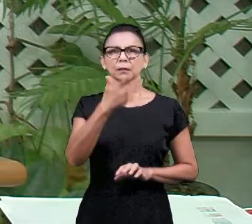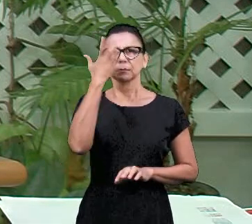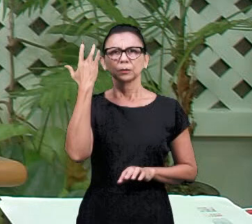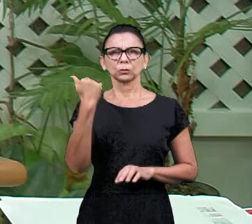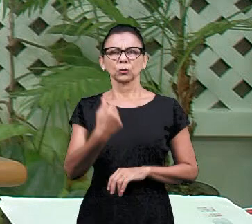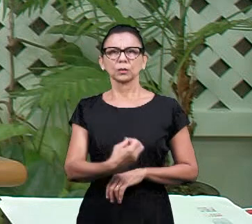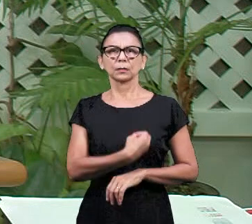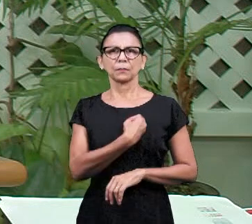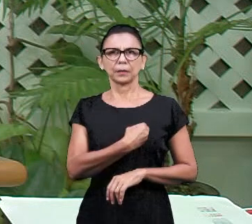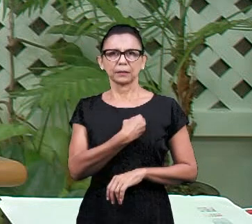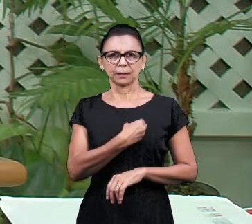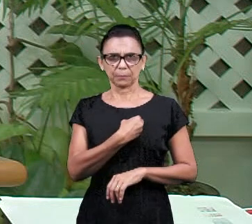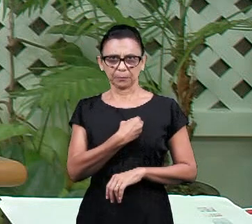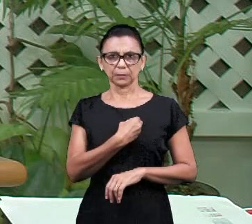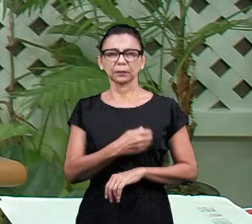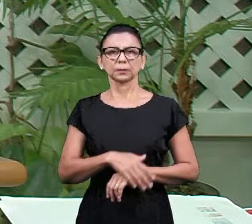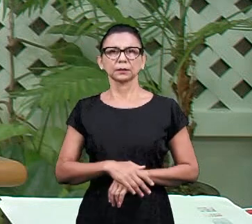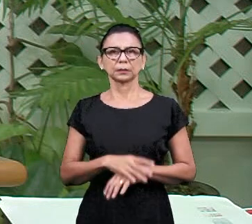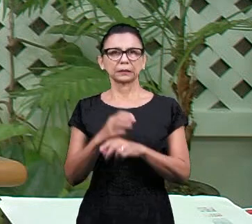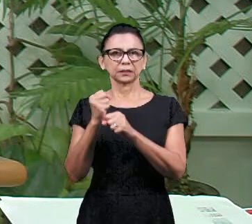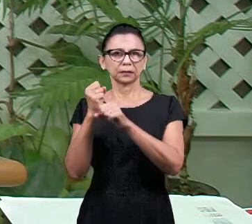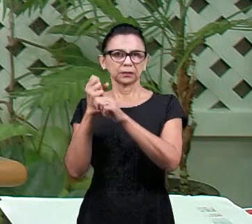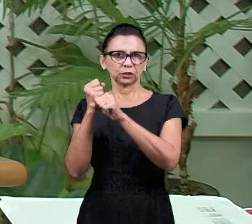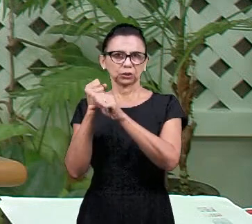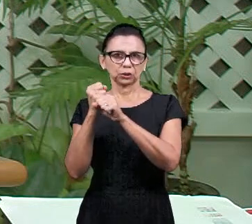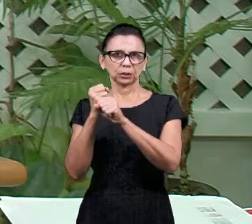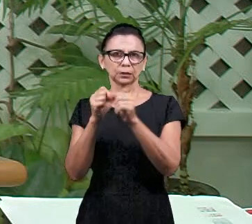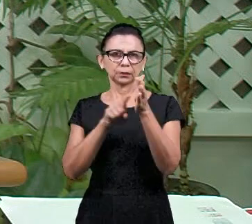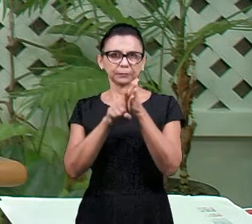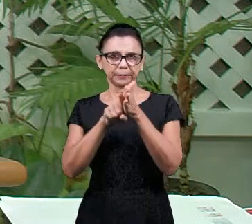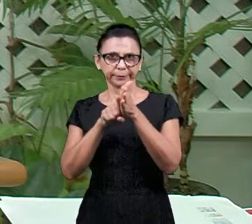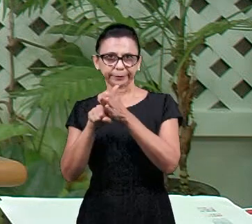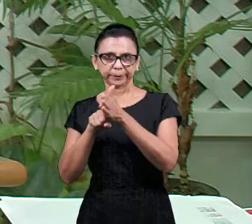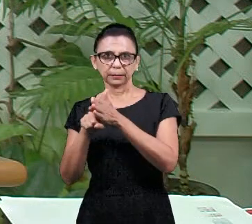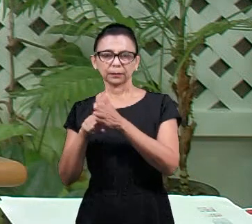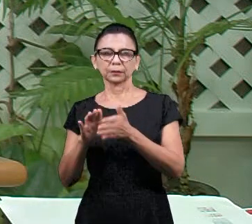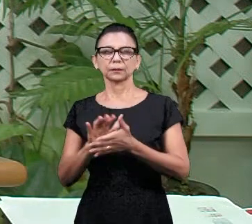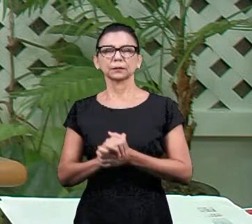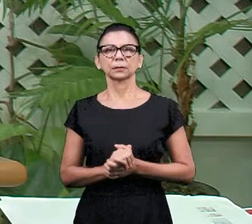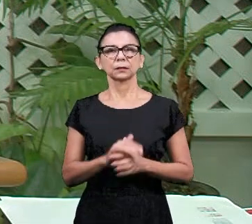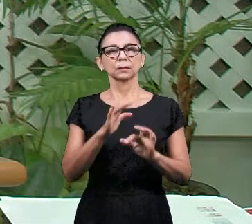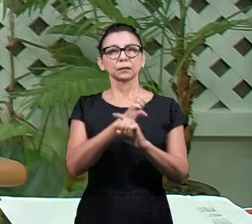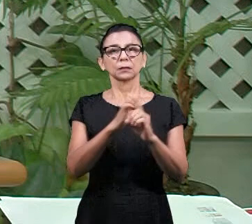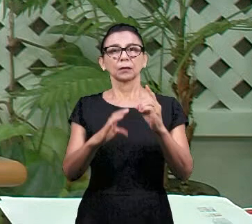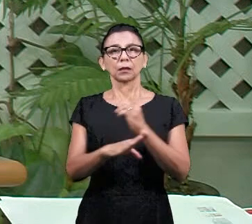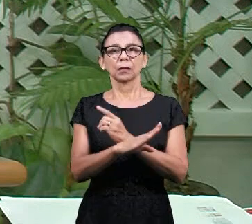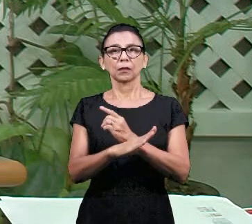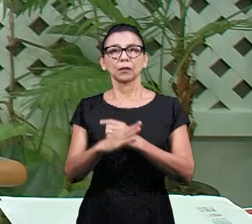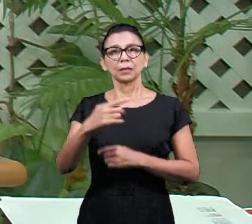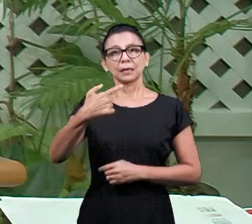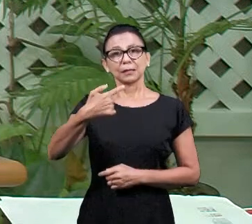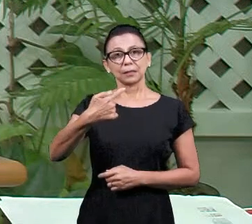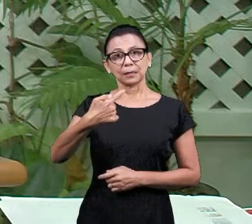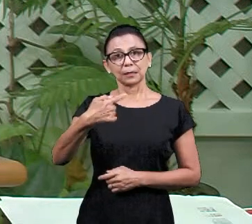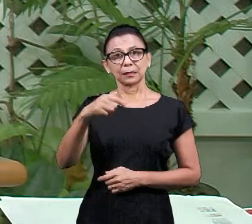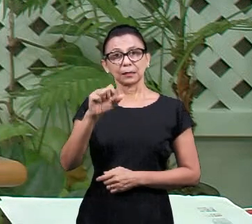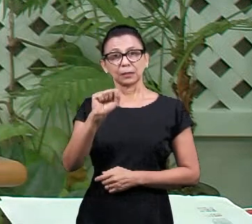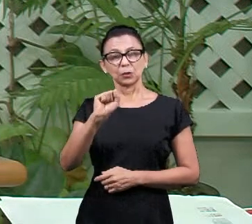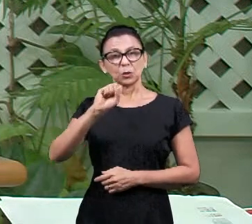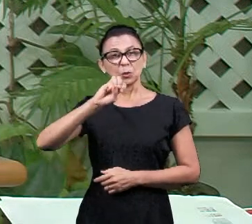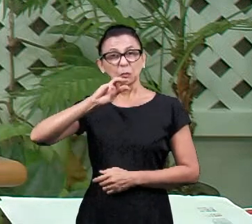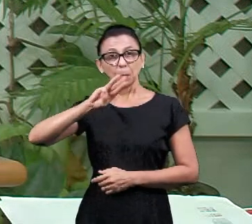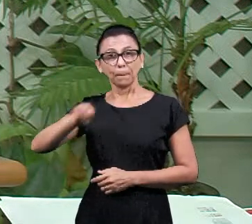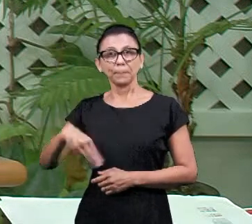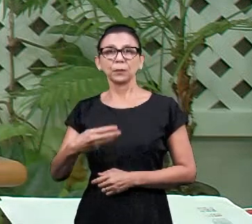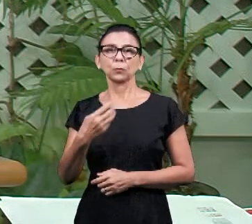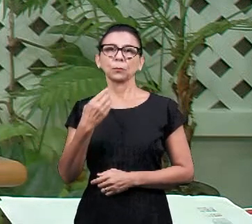le nombre de participants de cette école biblique dominicale est arrivé à